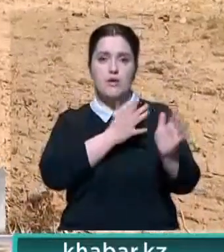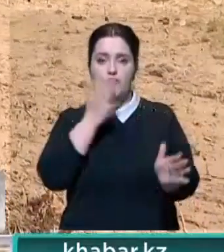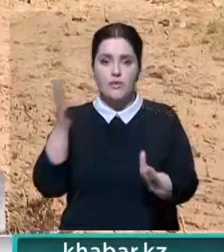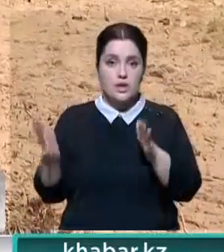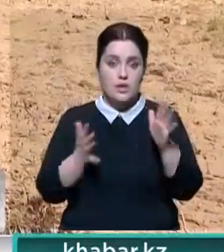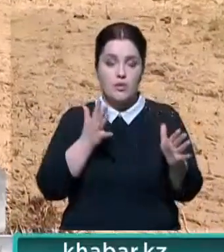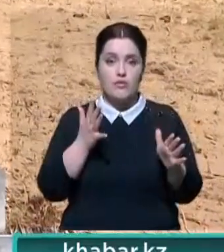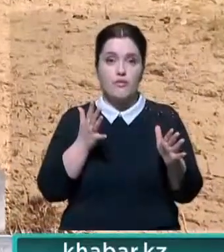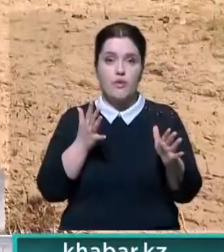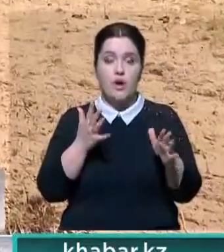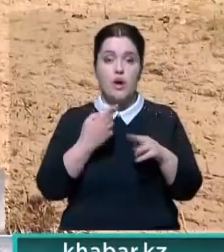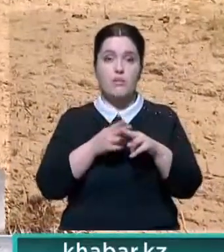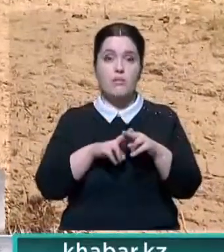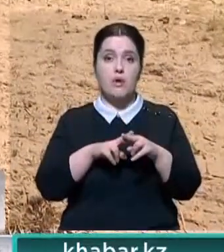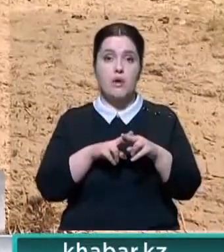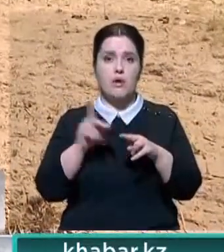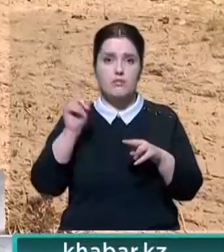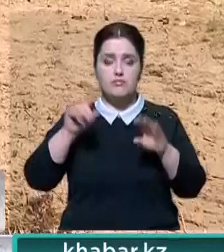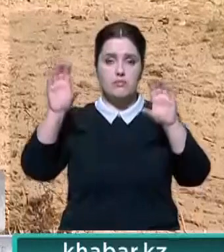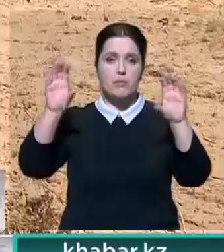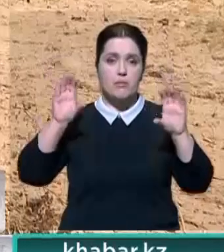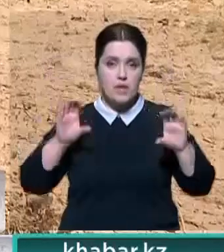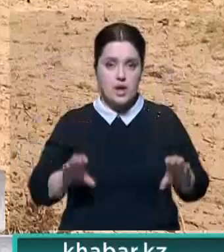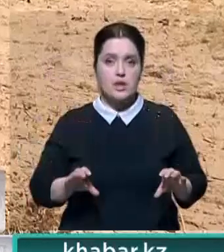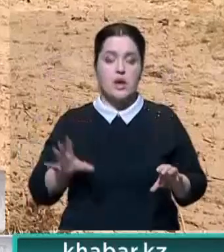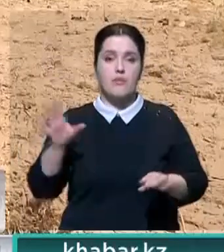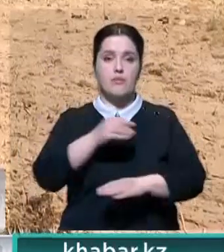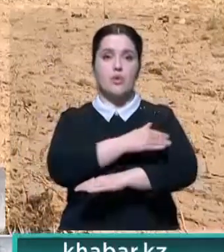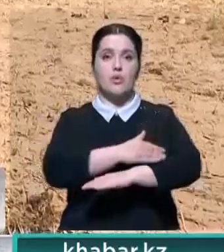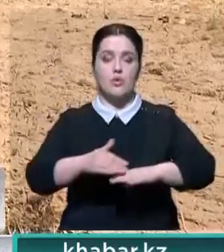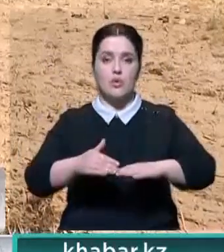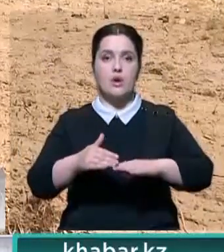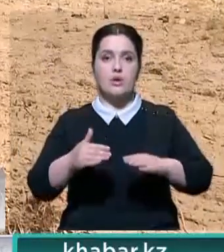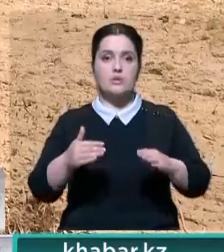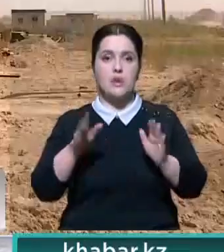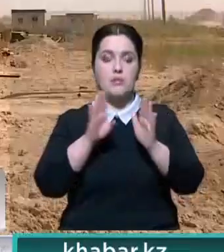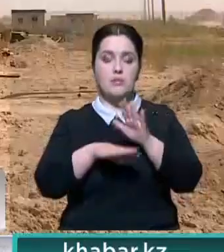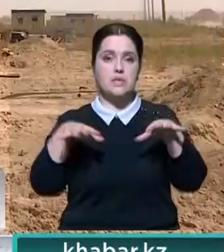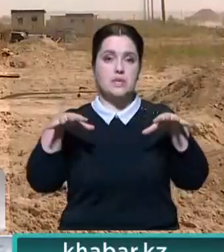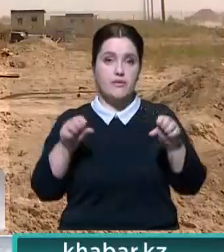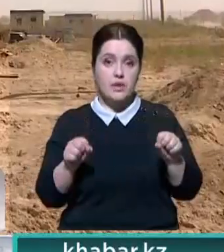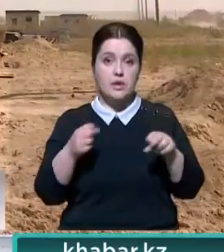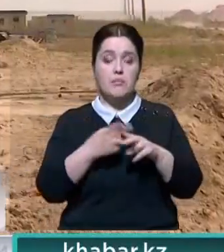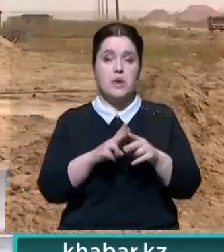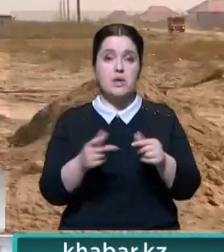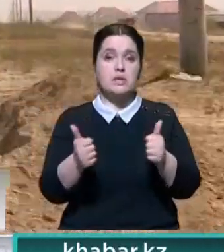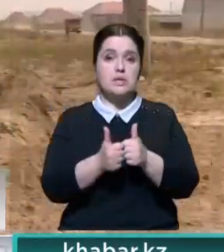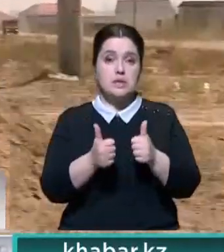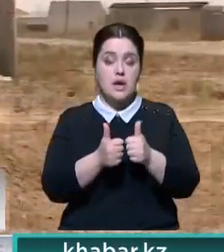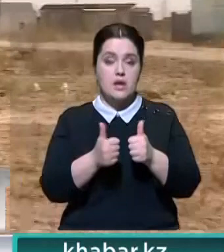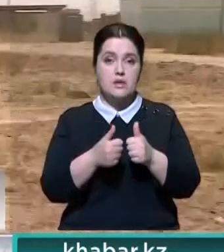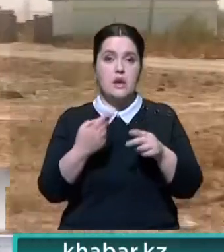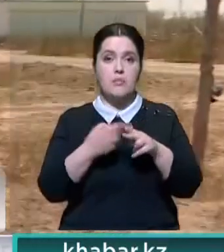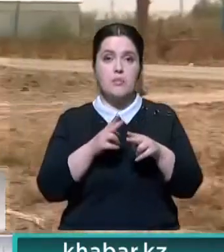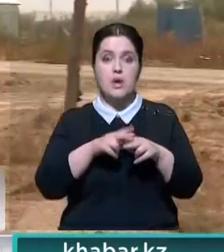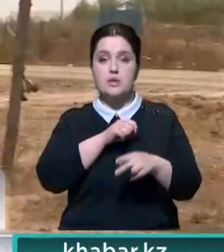как сегодня, эти бревна нередко падают, из-за чего вся улица остается без света. На фоне соседствующих высоковольтных